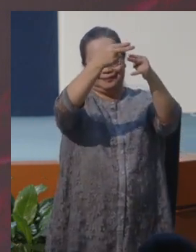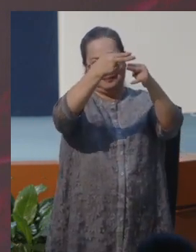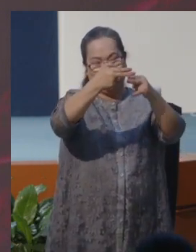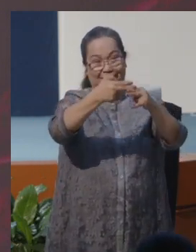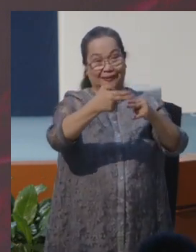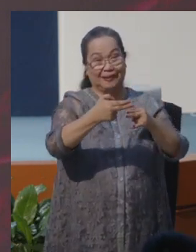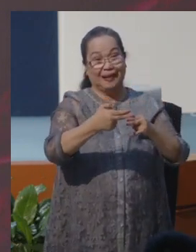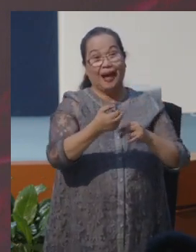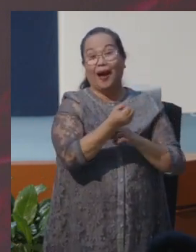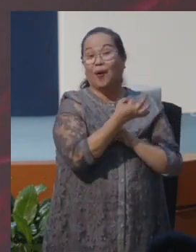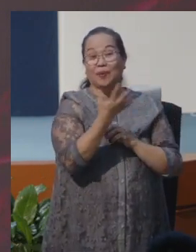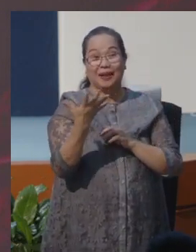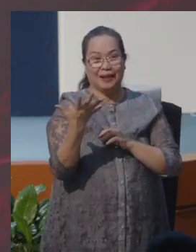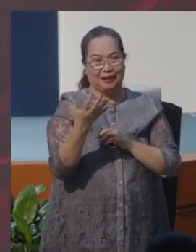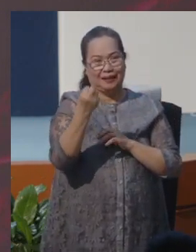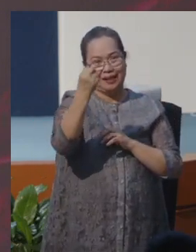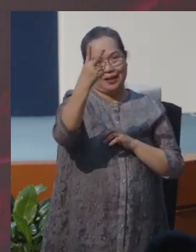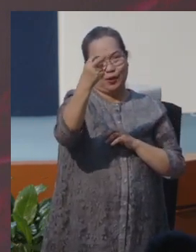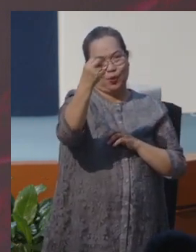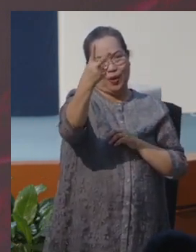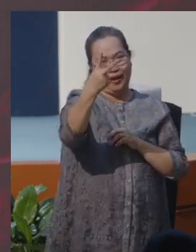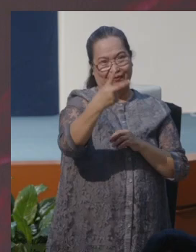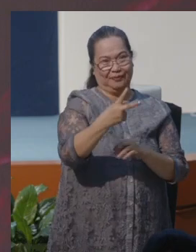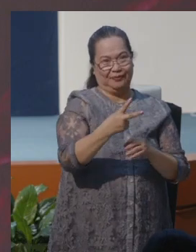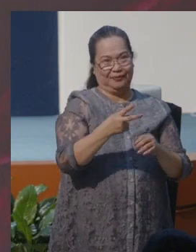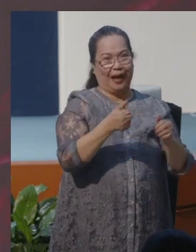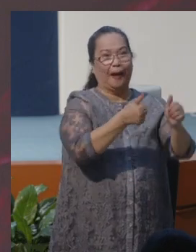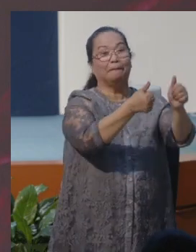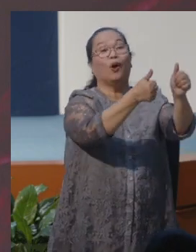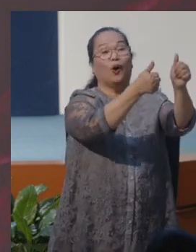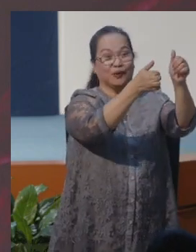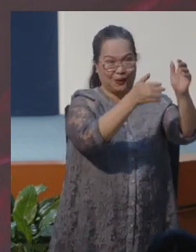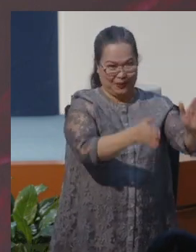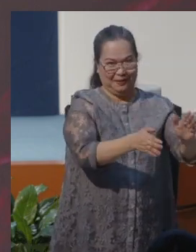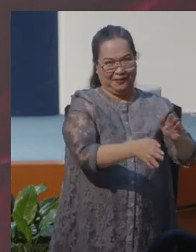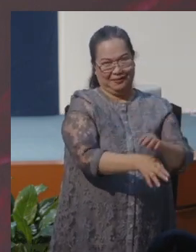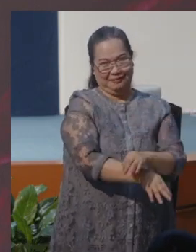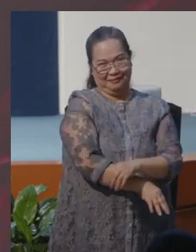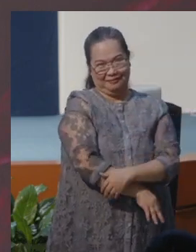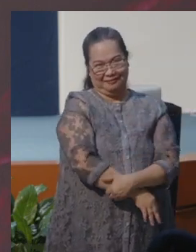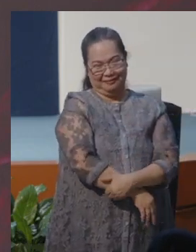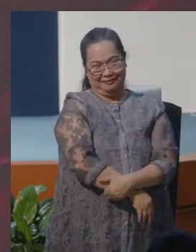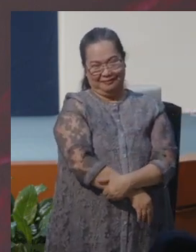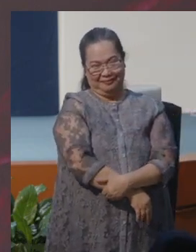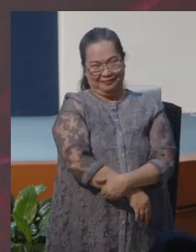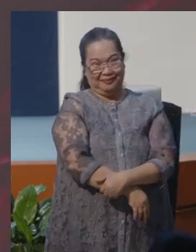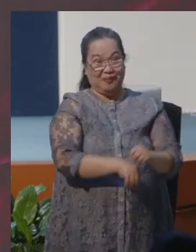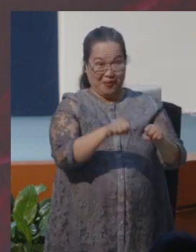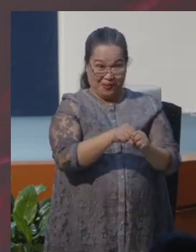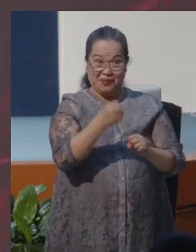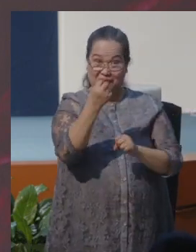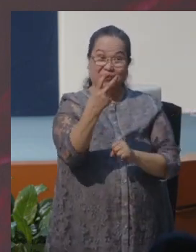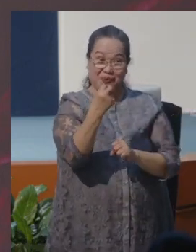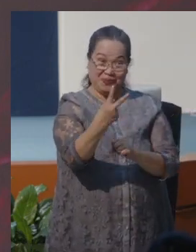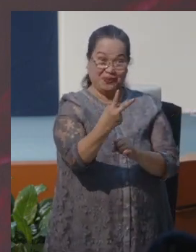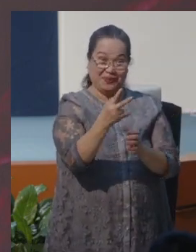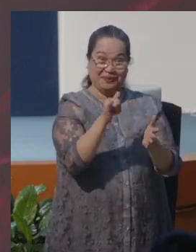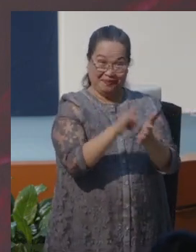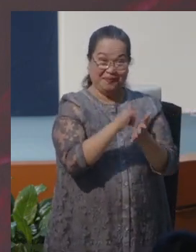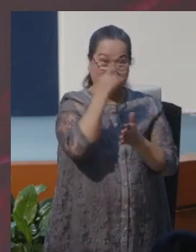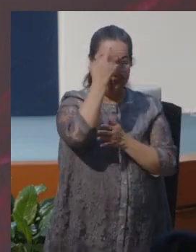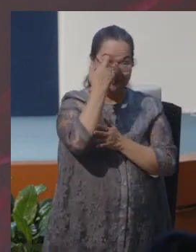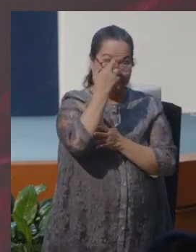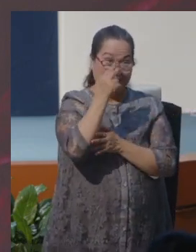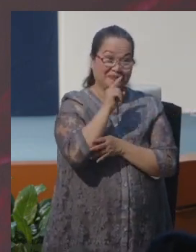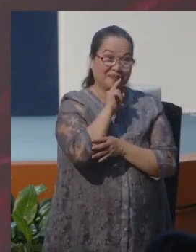nyo kung ilan, 12 apostles. Kaya 12. Ngayon,